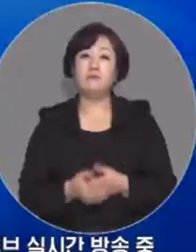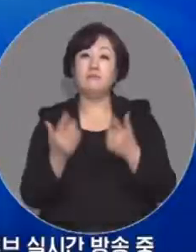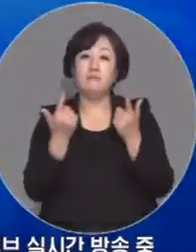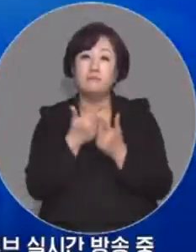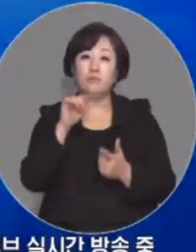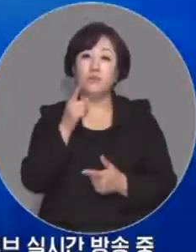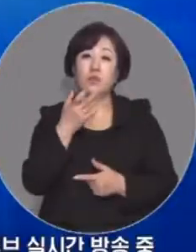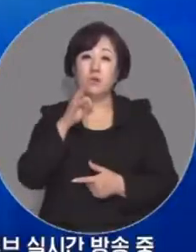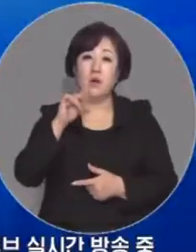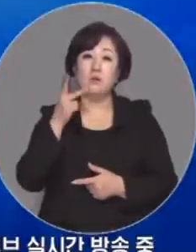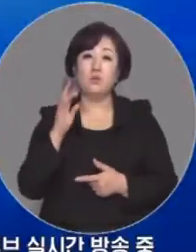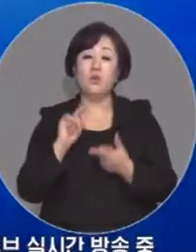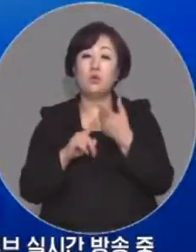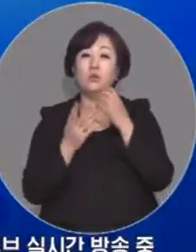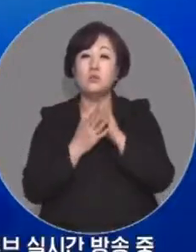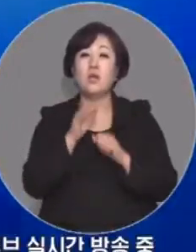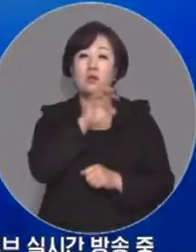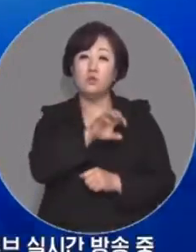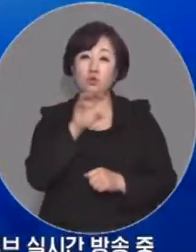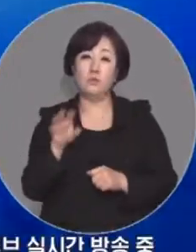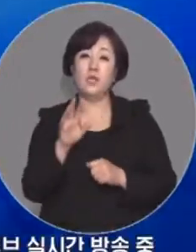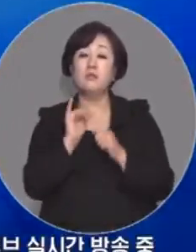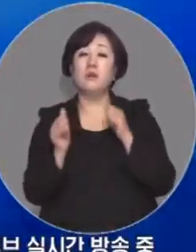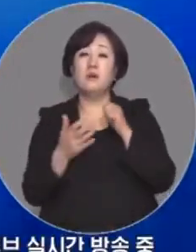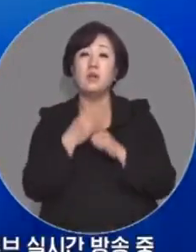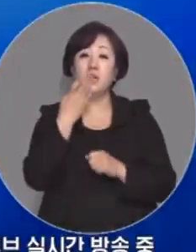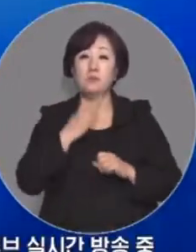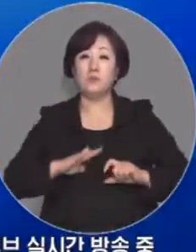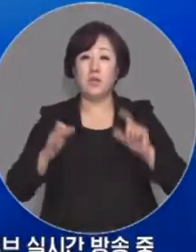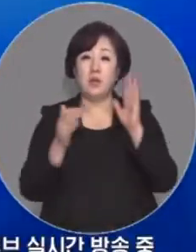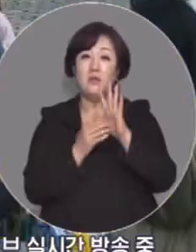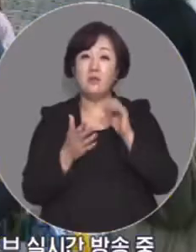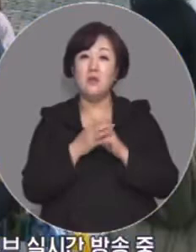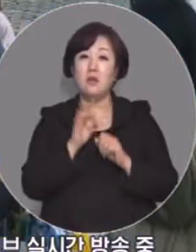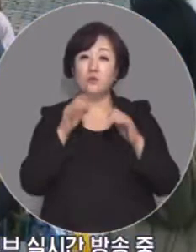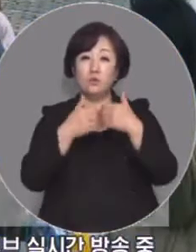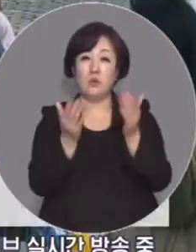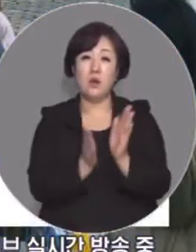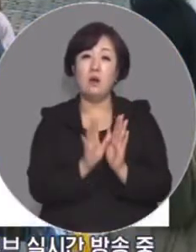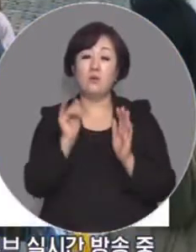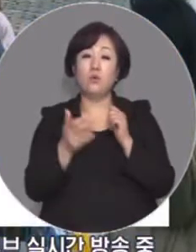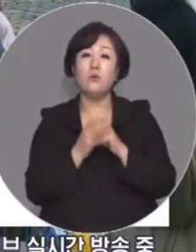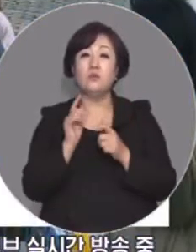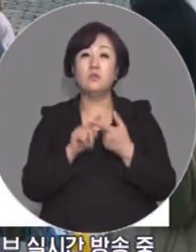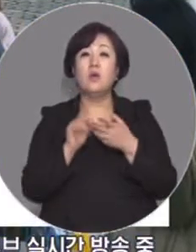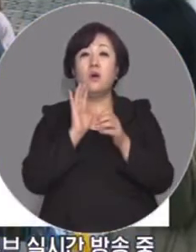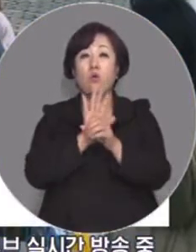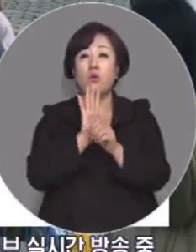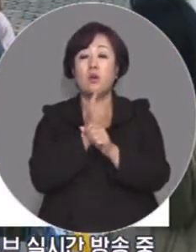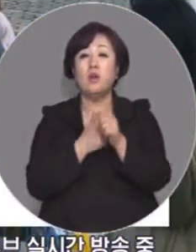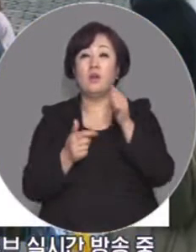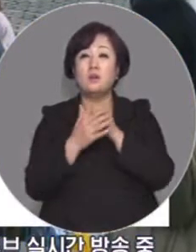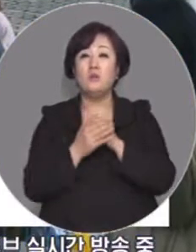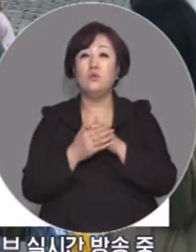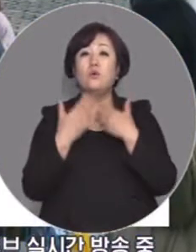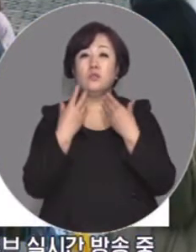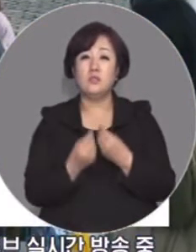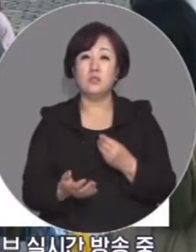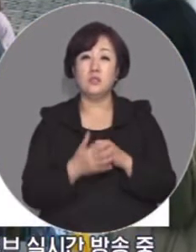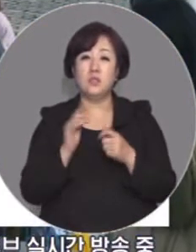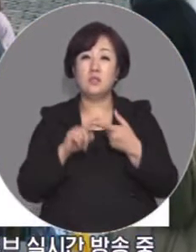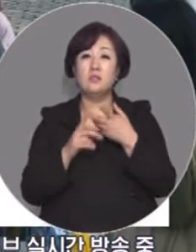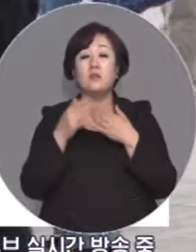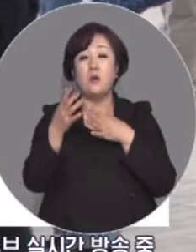북구 강동 산하 지구 주민들이 지난 14일 강동 중앙공원에서 크로 날 구로 제친 주민들을 응원하기 위해 풀리